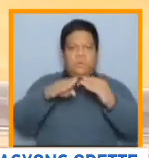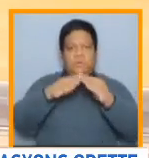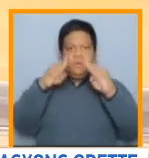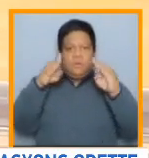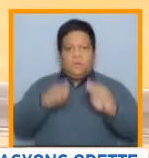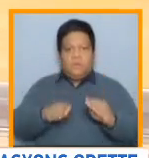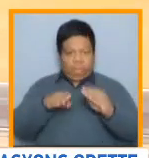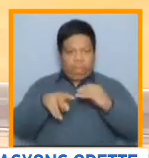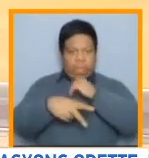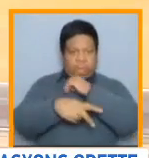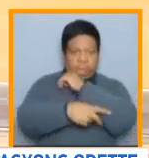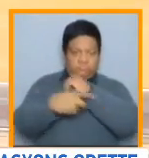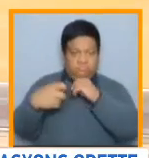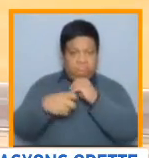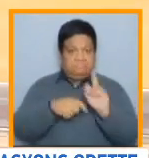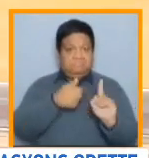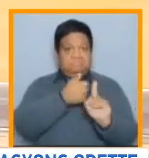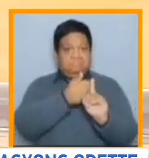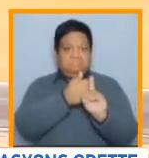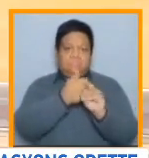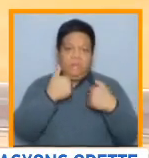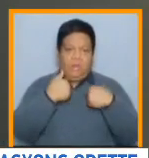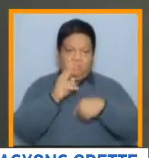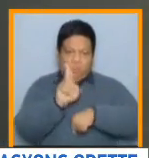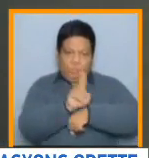May unang balita si Mai Bermudez.